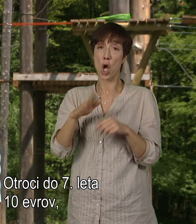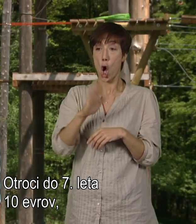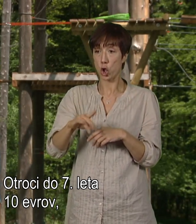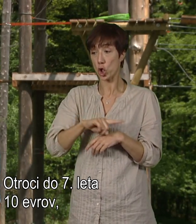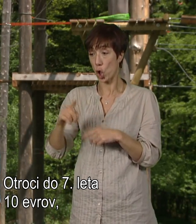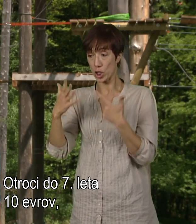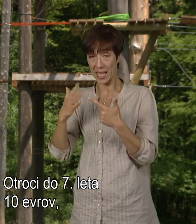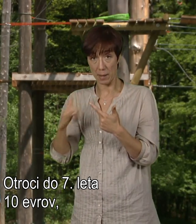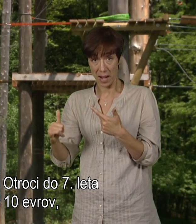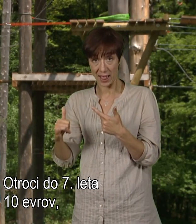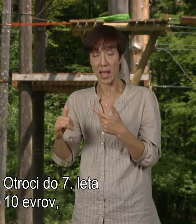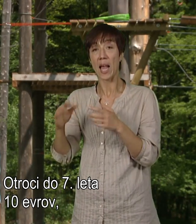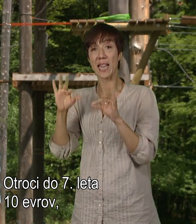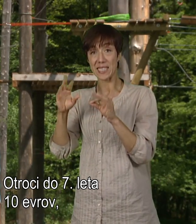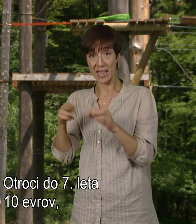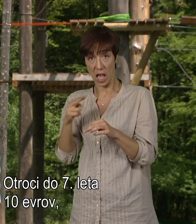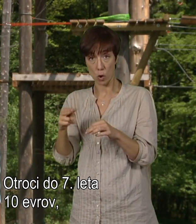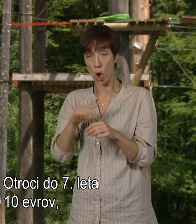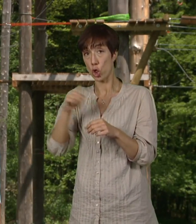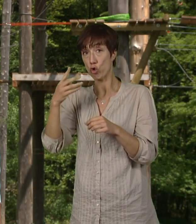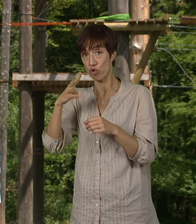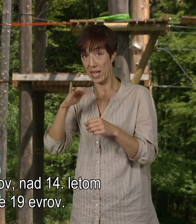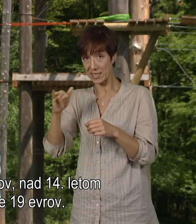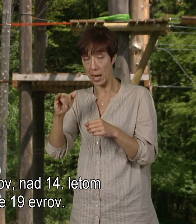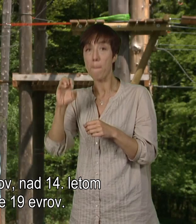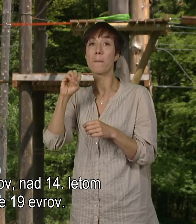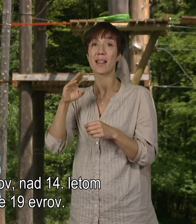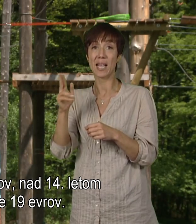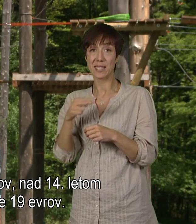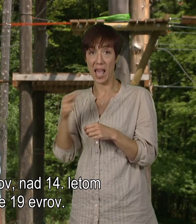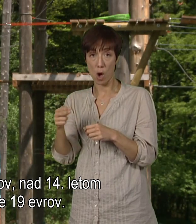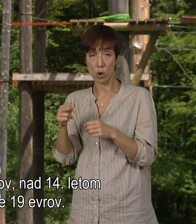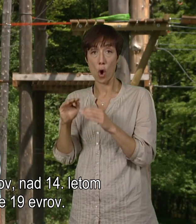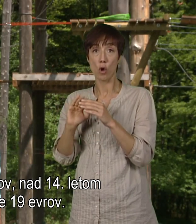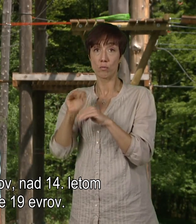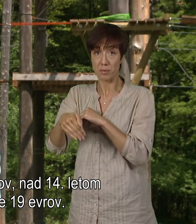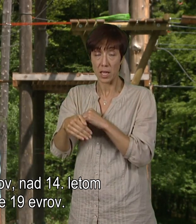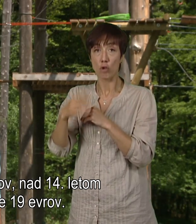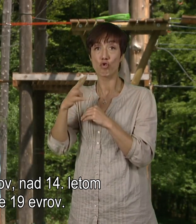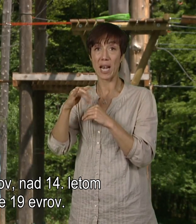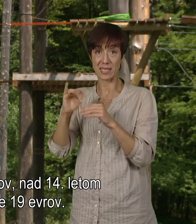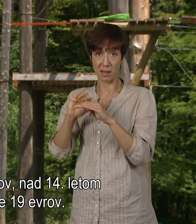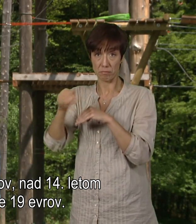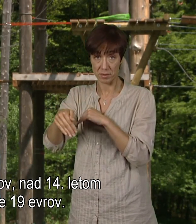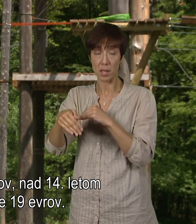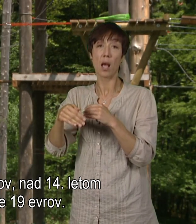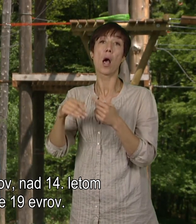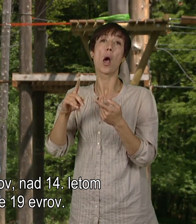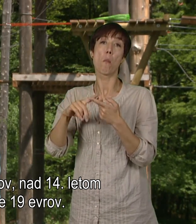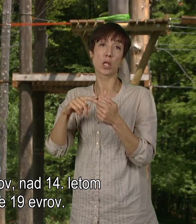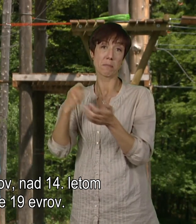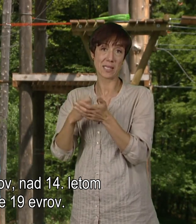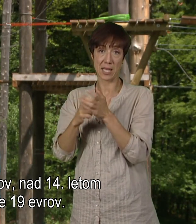različne. Otroci do 7. leta imajo ceno 10 evrov, do 14. leta potem 15 evrov, nad 14. letom naprej